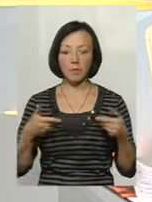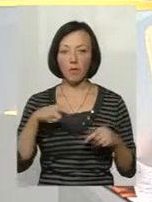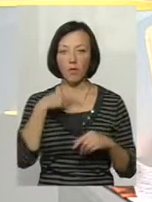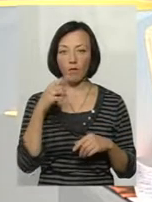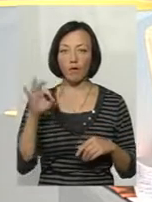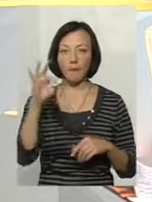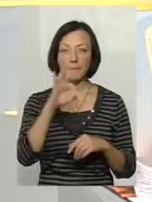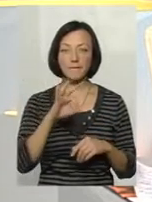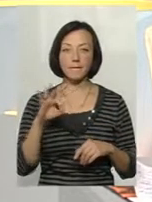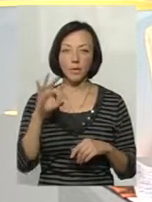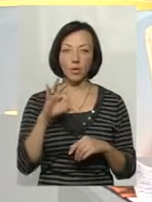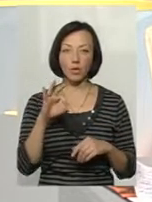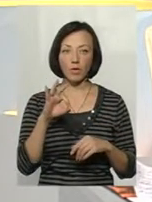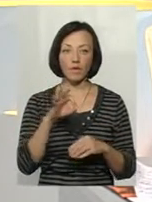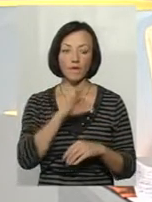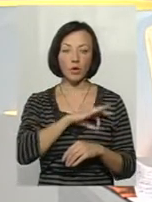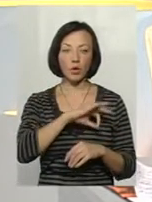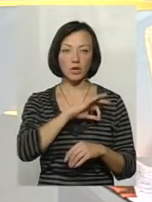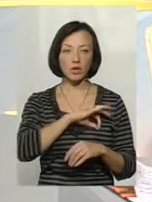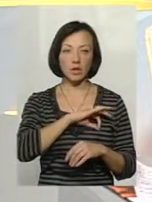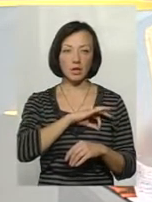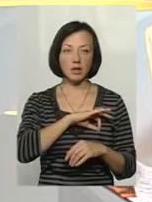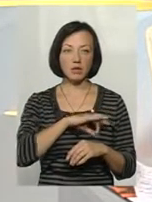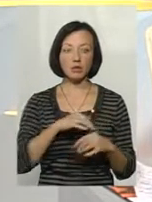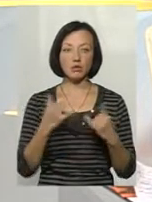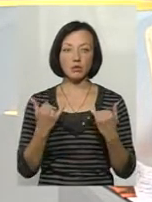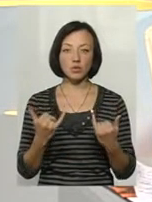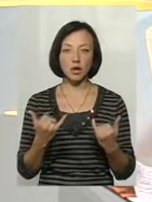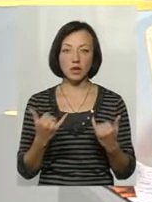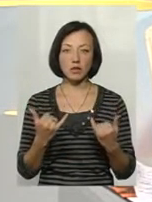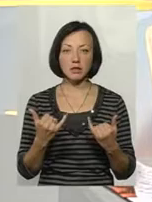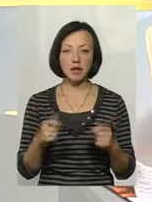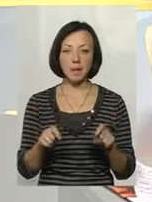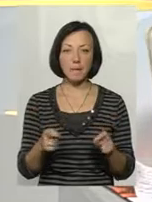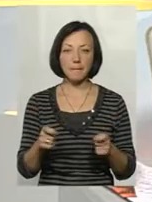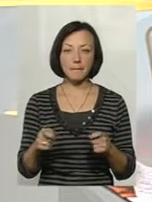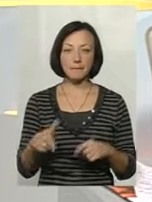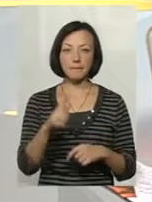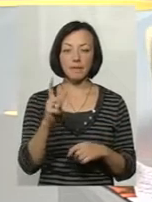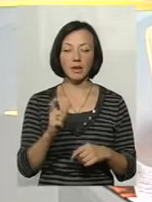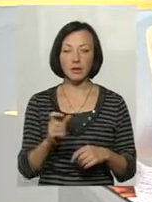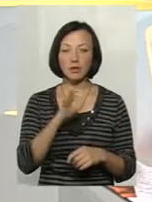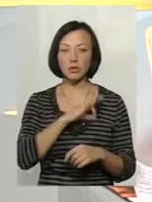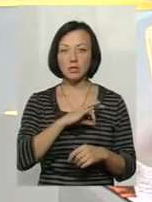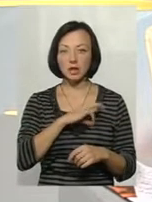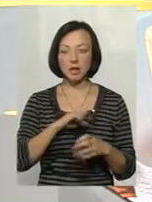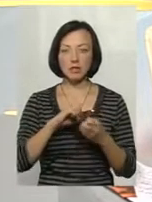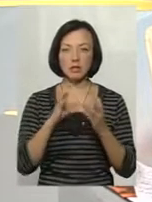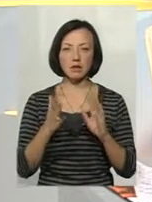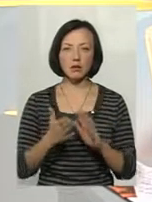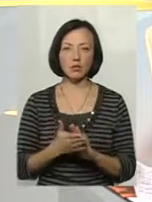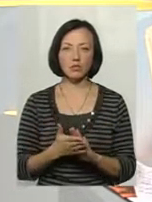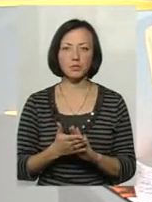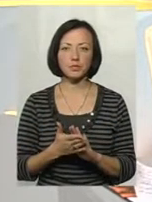про використання сучасних плит, використання загалом